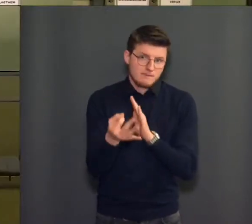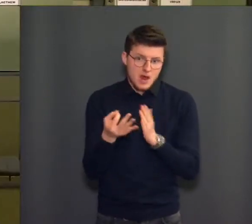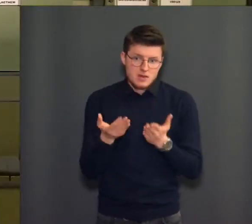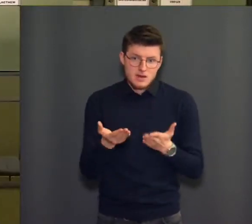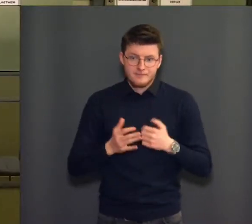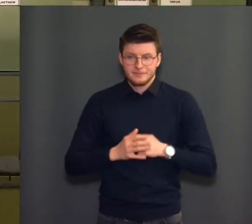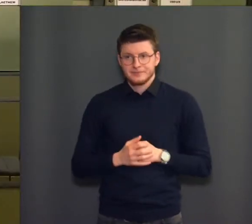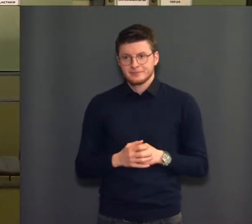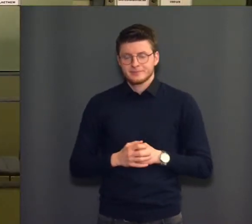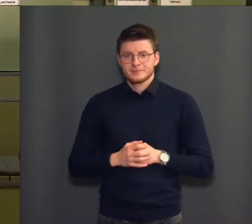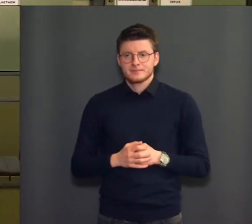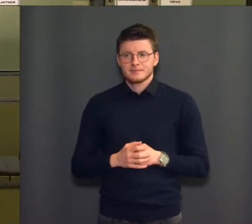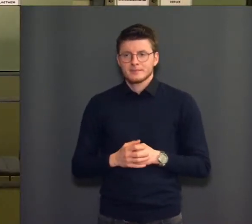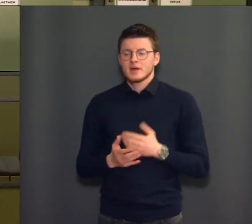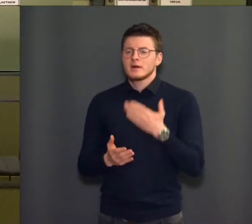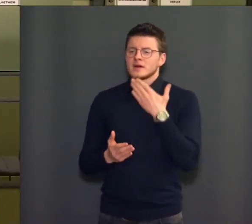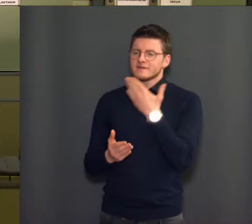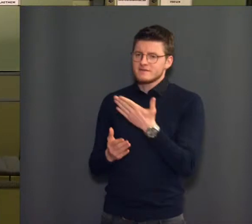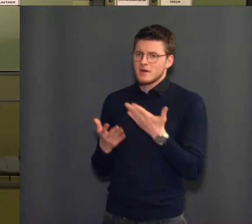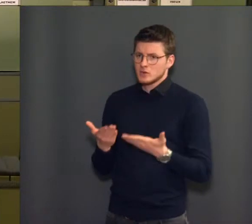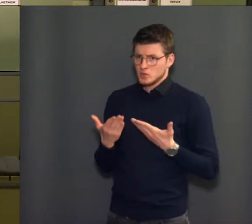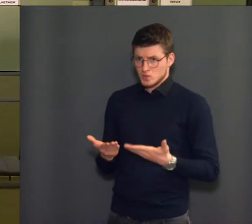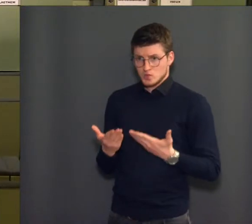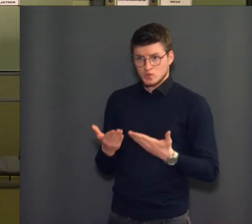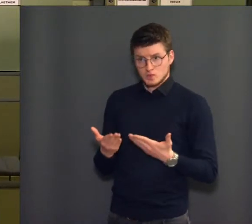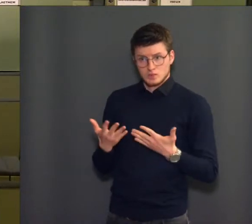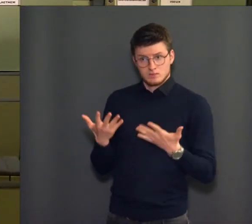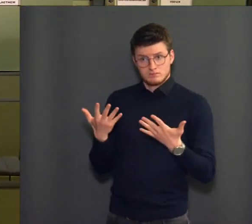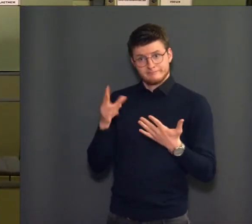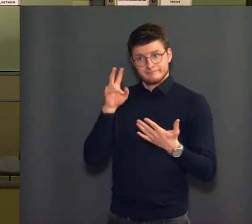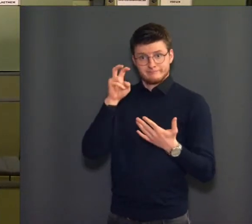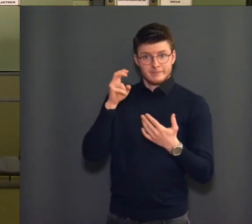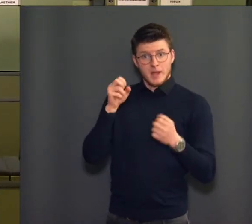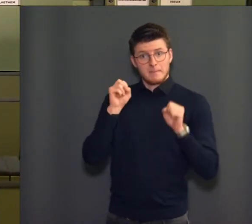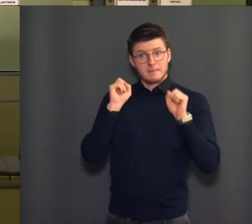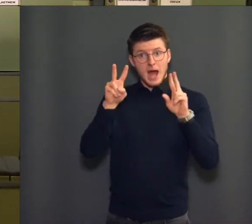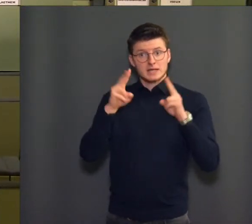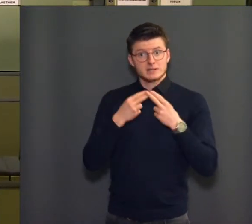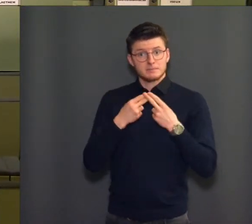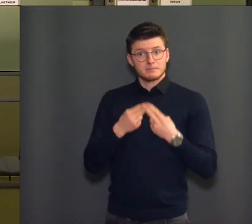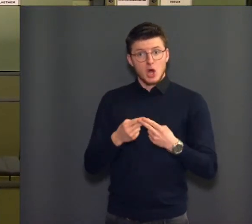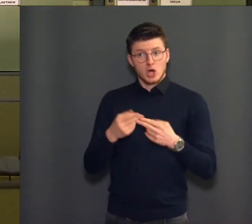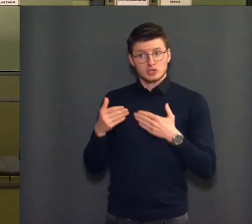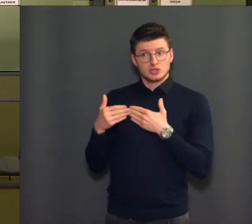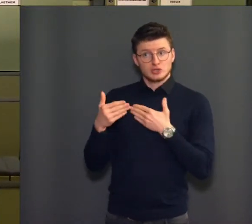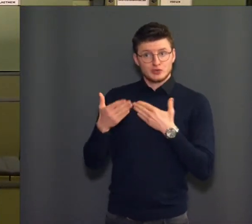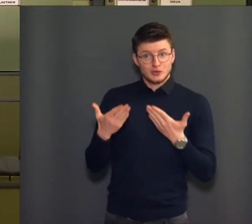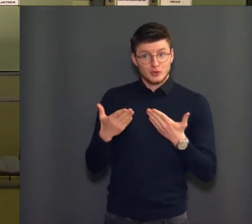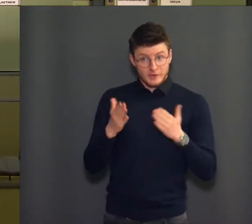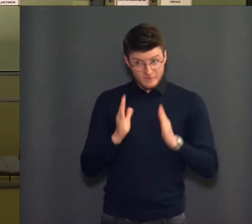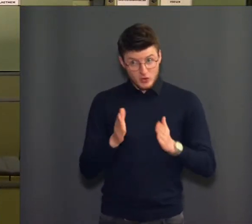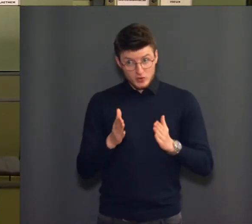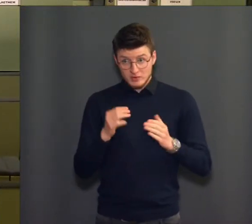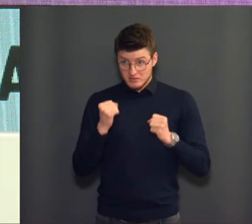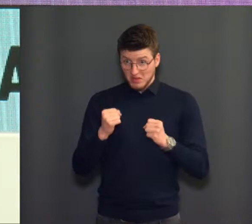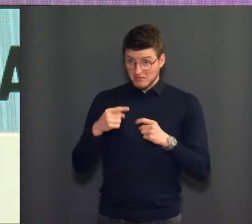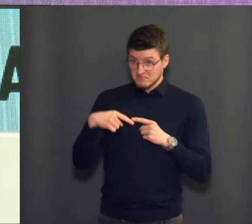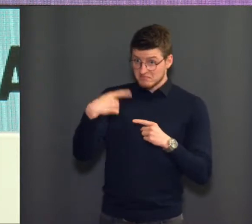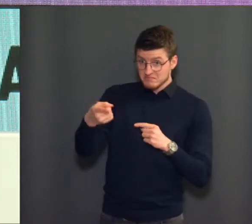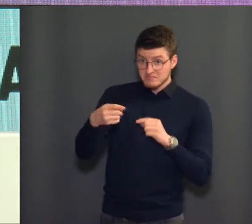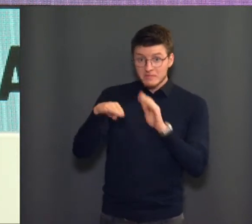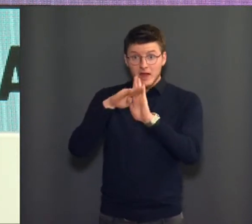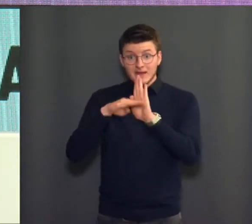Zal deze paaspauze volstaan om de cijfers genoeg te laten zakken om opnieuw te versoepelen? Wel, de